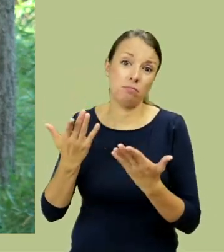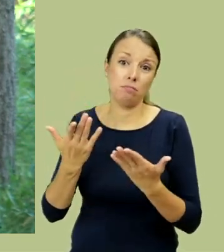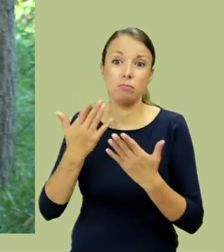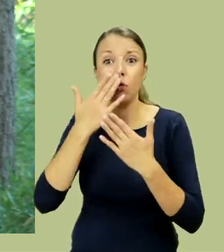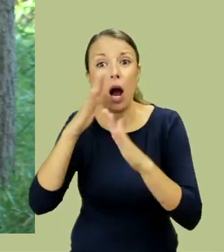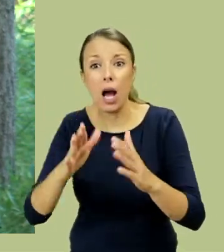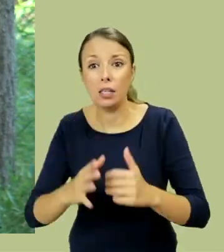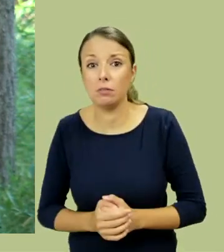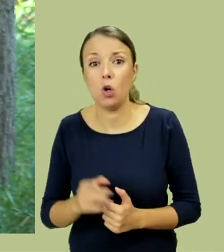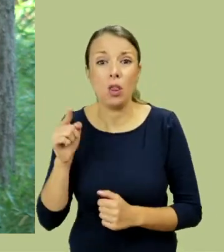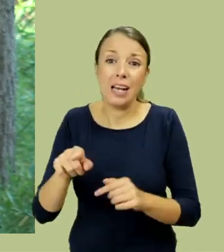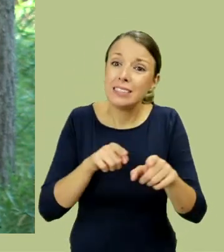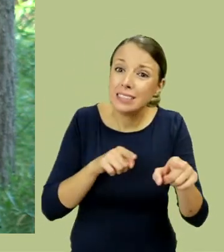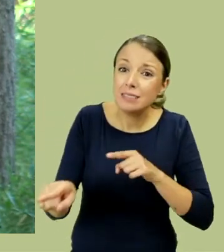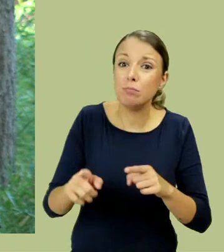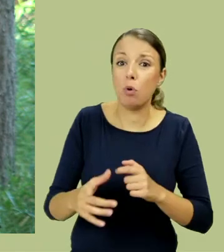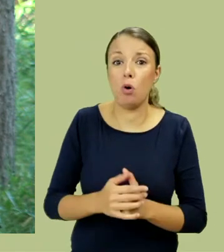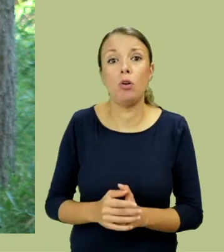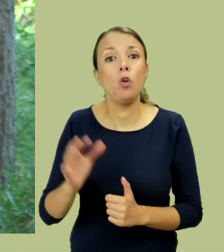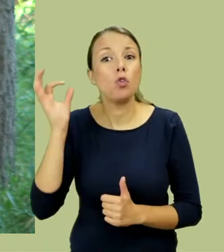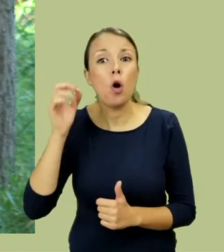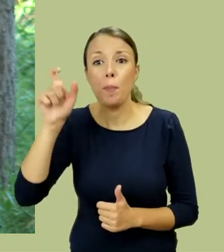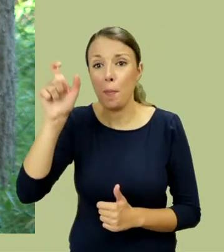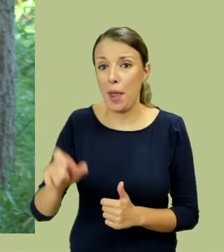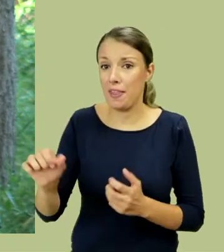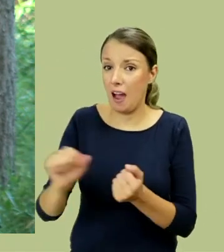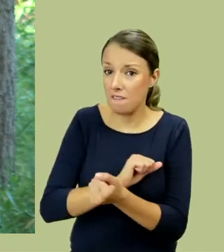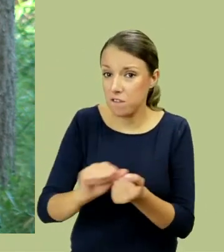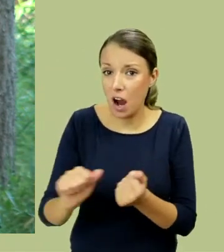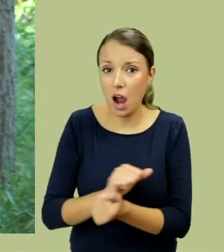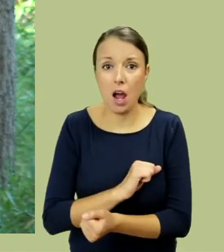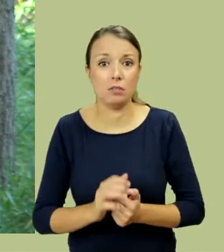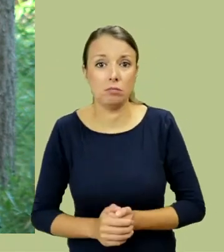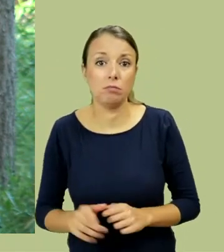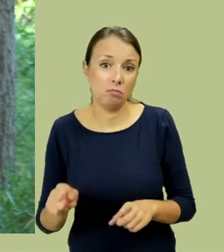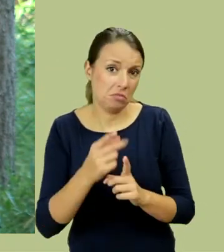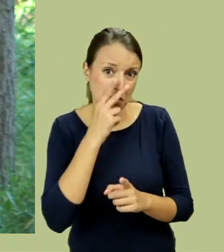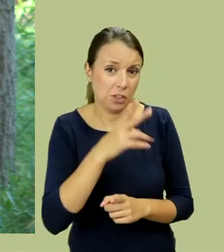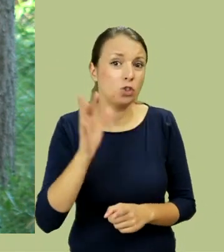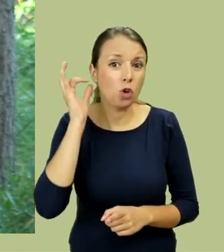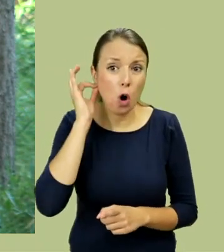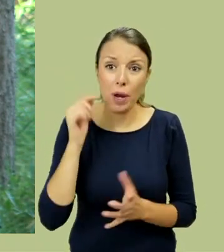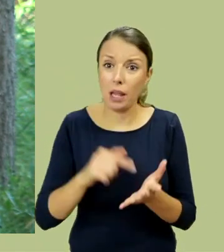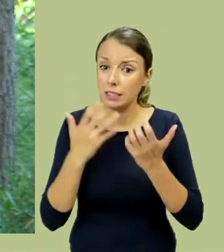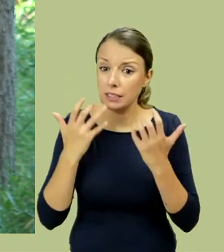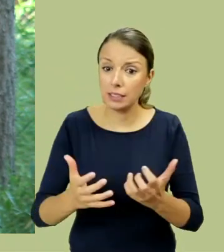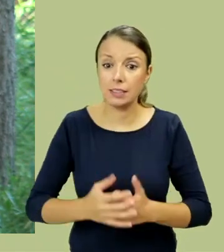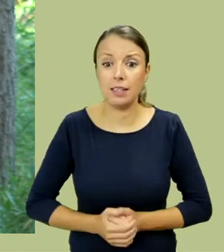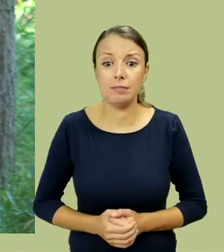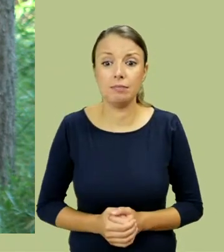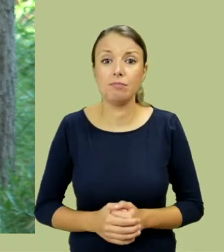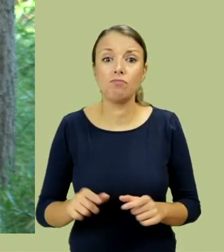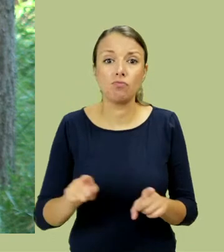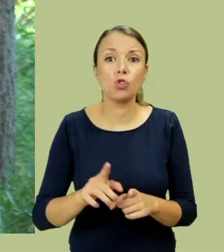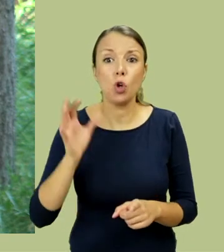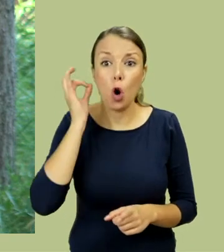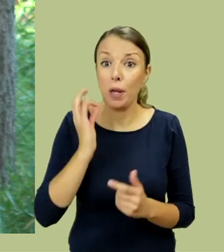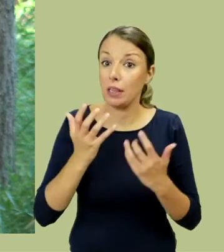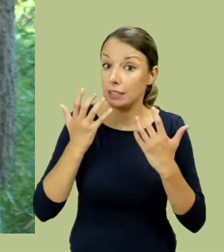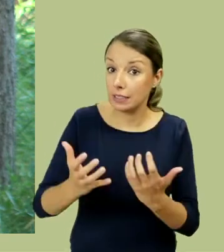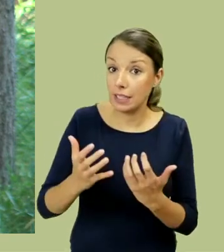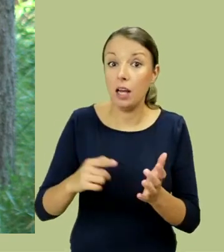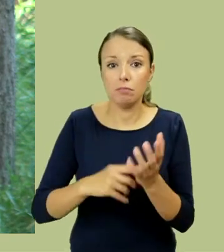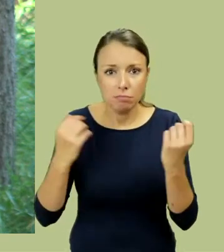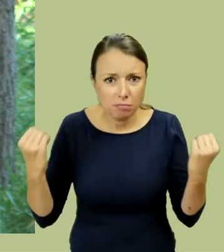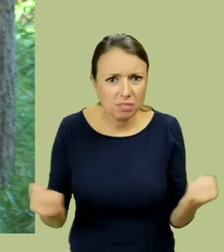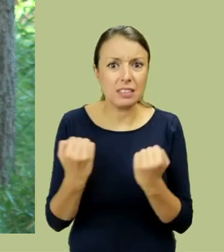która jest symbolem tej kobiecej walki i o tym, że kobietom zależało i że od tego, że im zależało i że robiły co mogły,